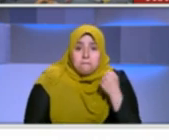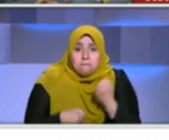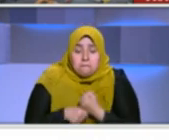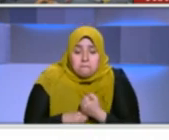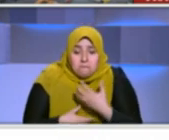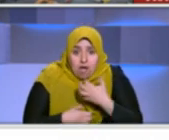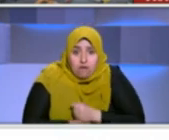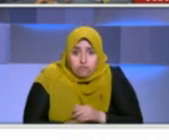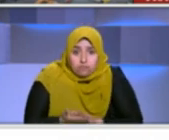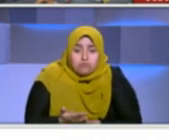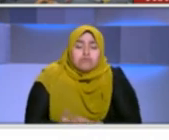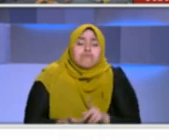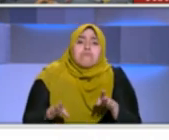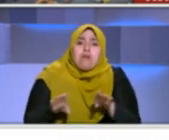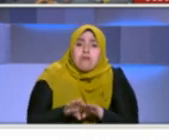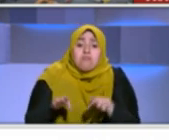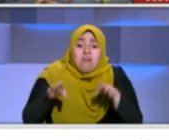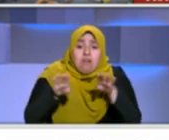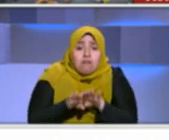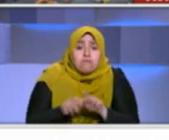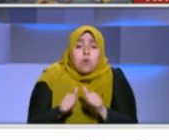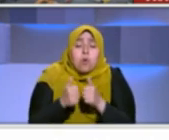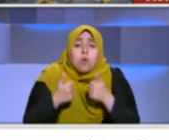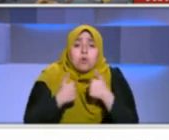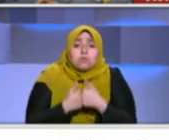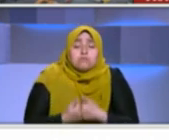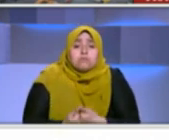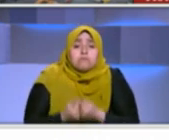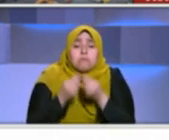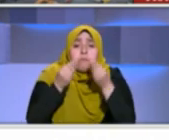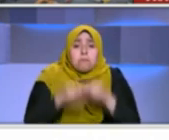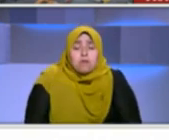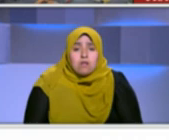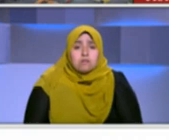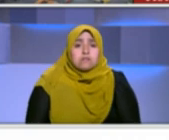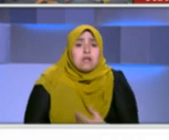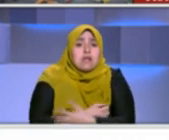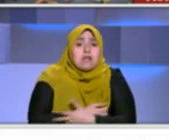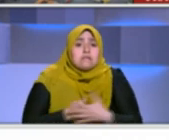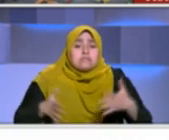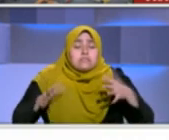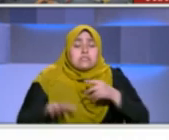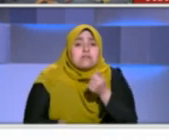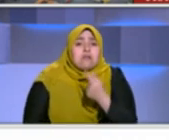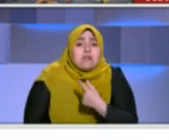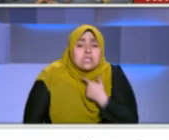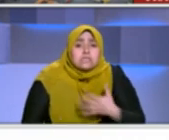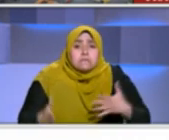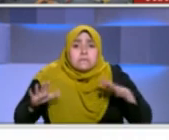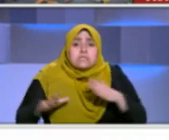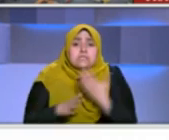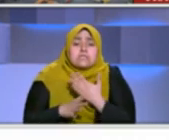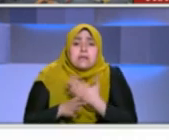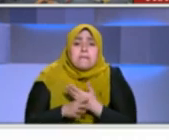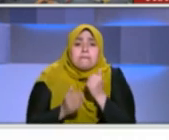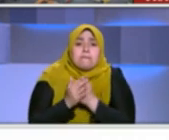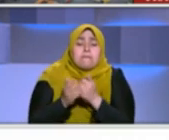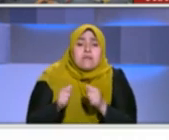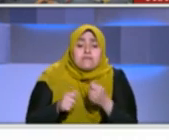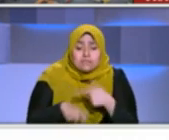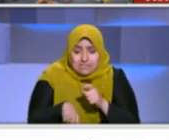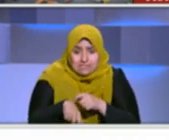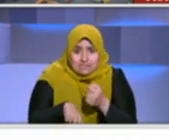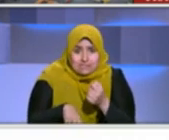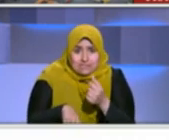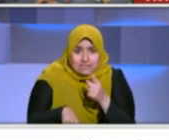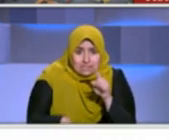ملايين الوظائف، ملايين الاسر اللي هتتشرد والشركات اللي هتفلس، مئات الاف الشركات النهارده بتفلس. احنا واحنا بنتكلم النهارده كل دقيقه بتعدي